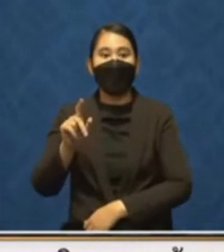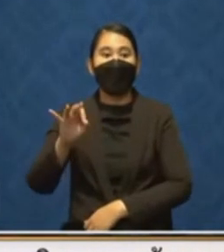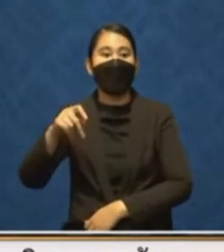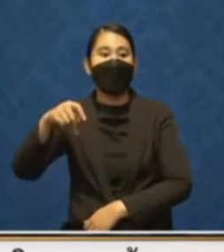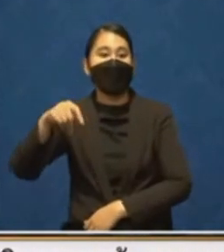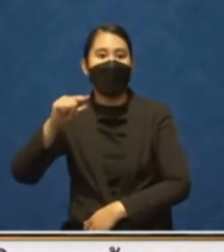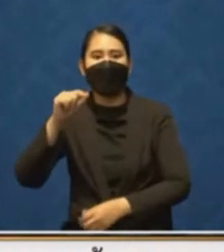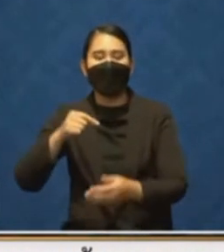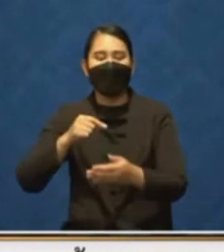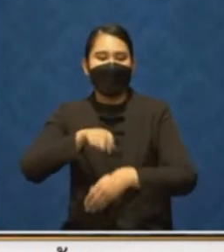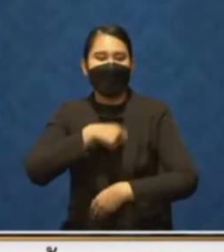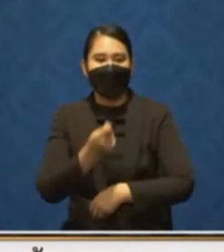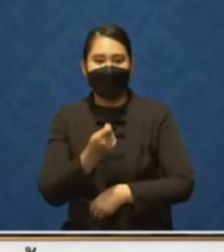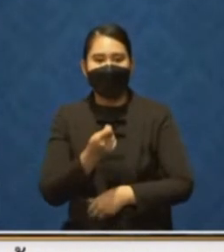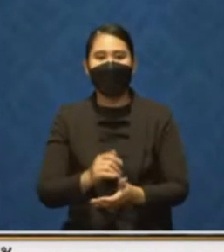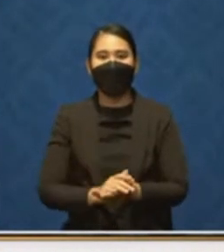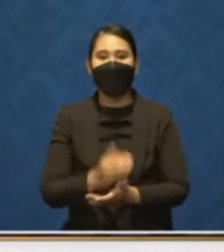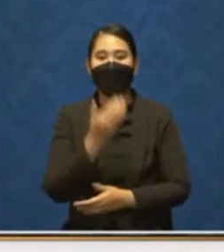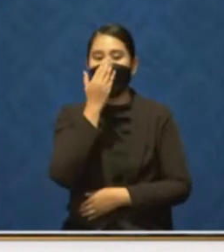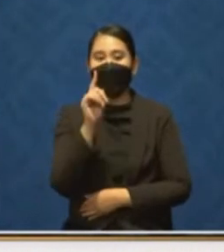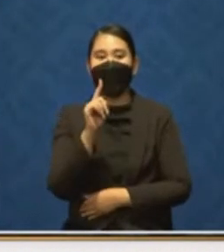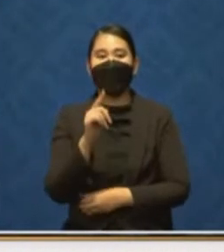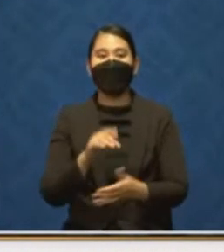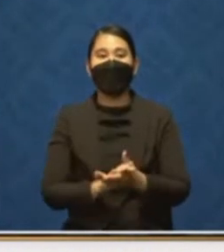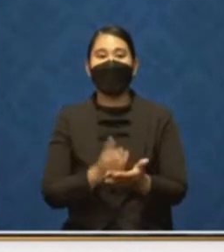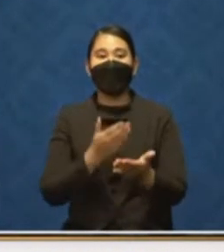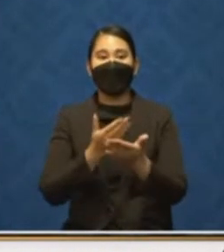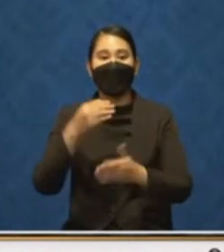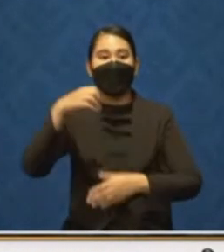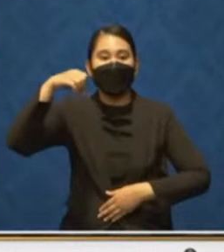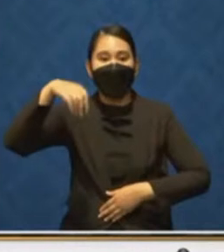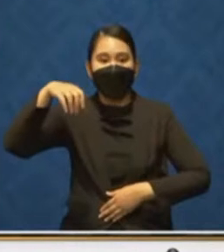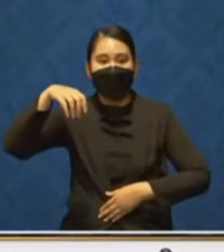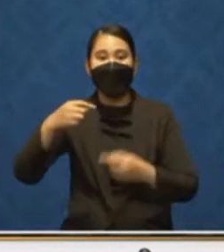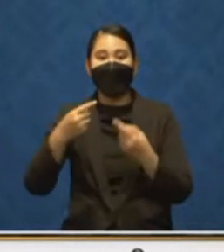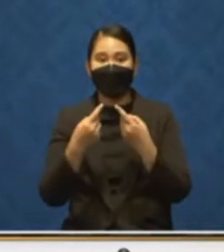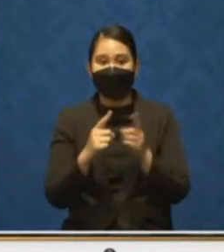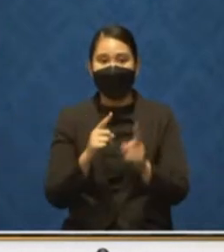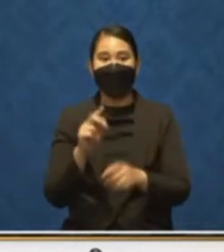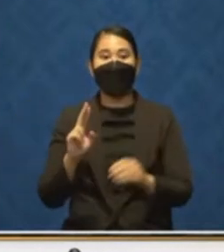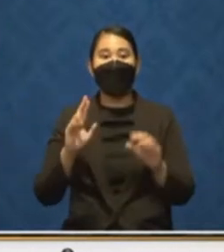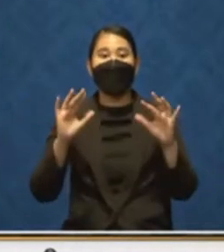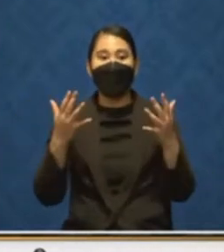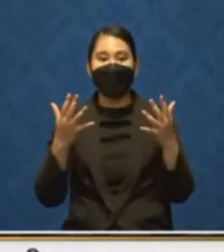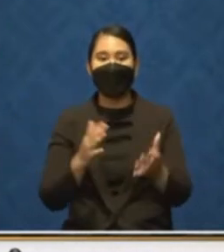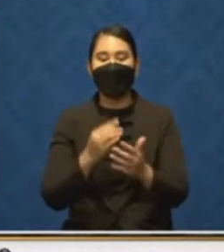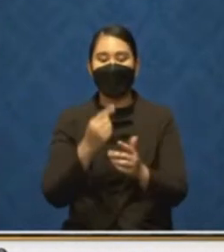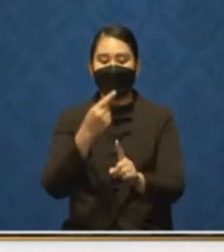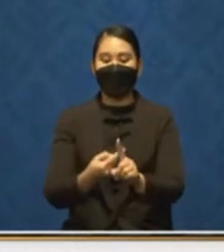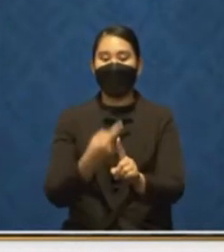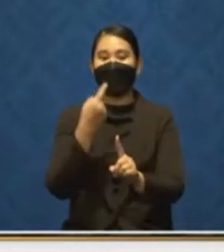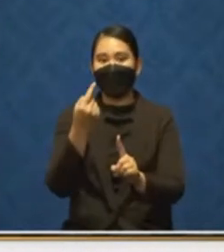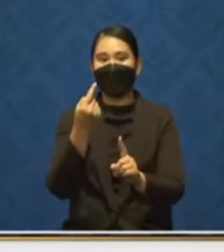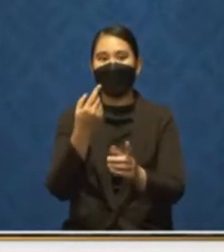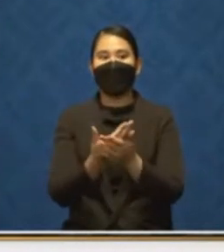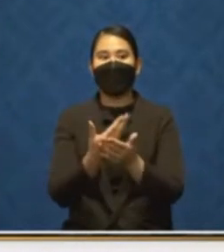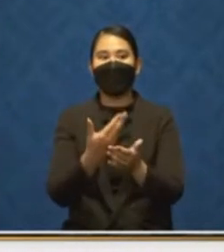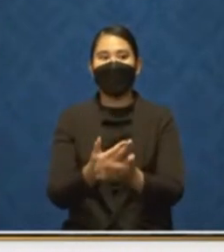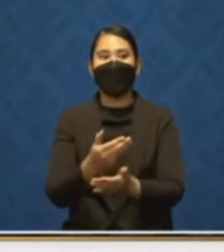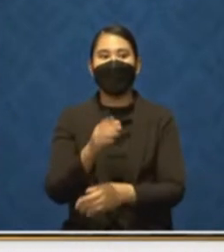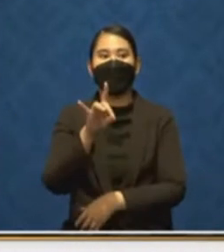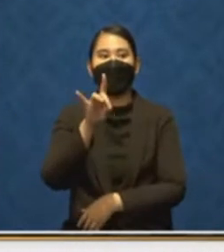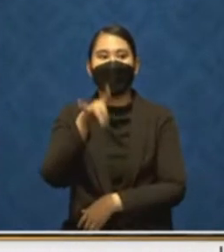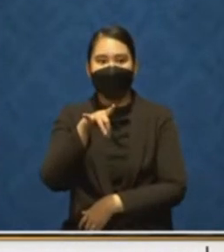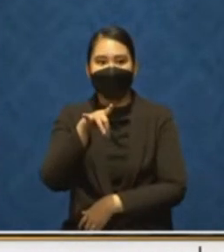จ่ายให้กับเอกชนที่ไม่ได้ซื้อไปซื้อไฟฟ้าเค้าแต่ไม่ได้ใช้เดือนละ8000บาท